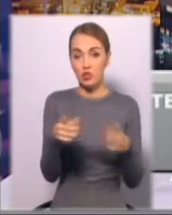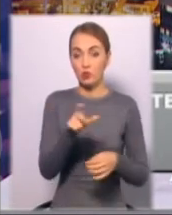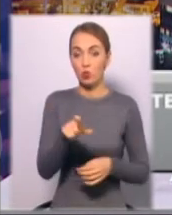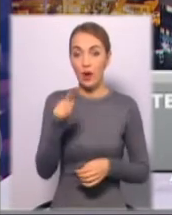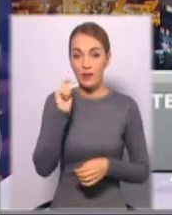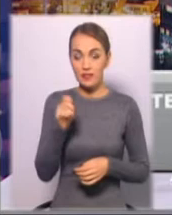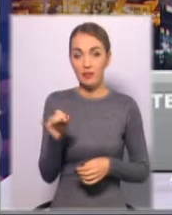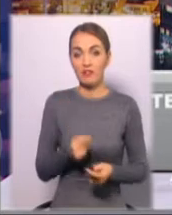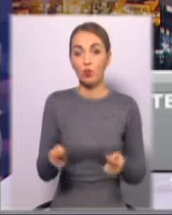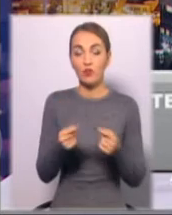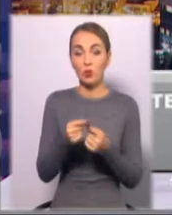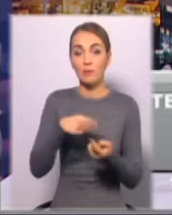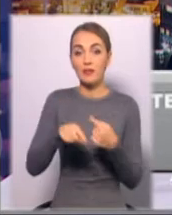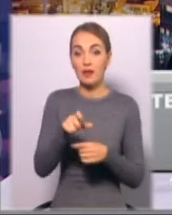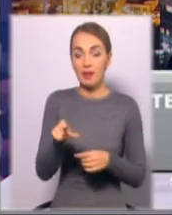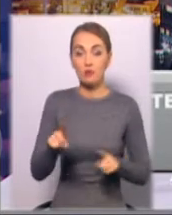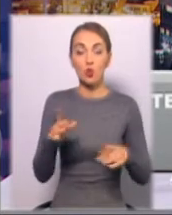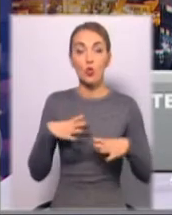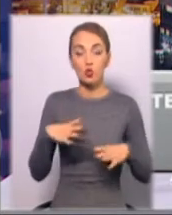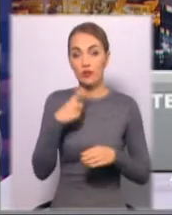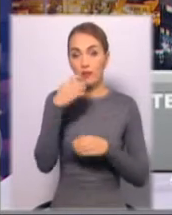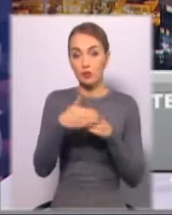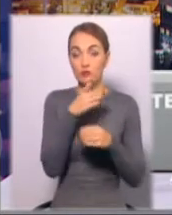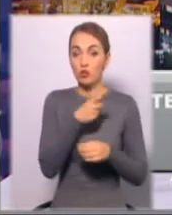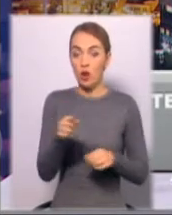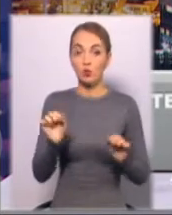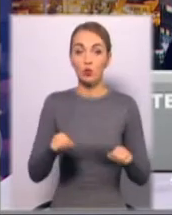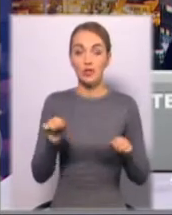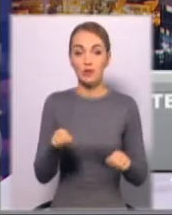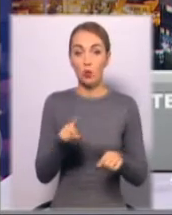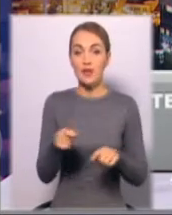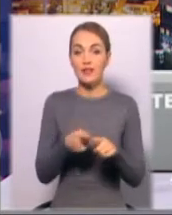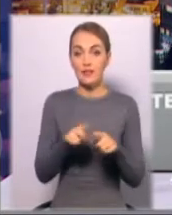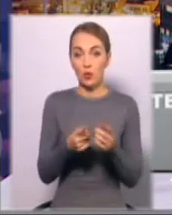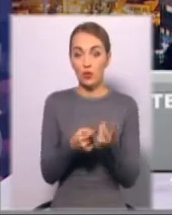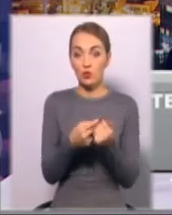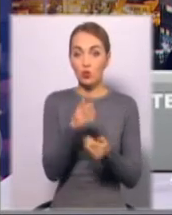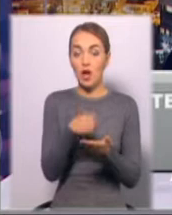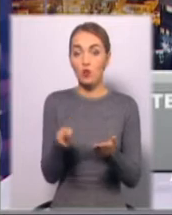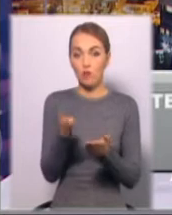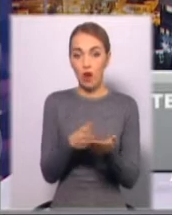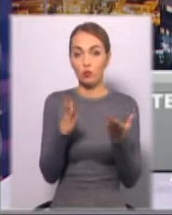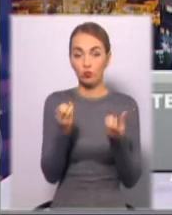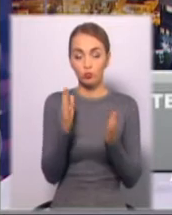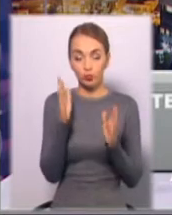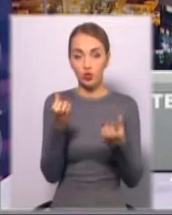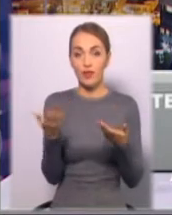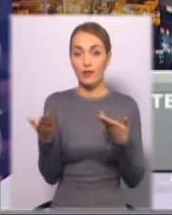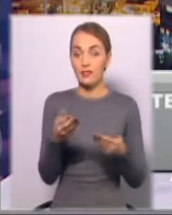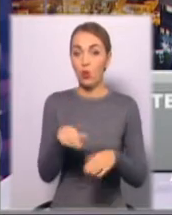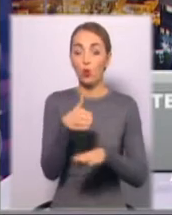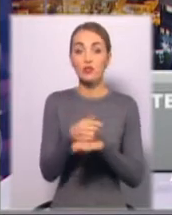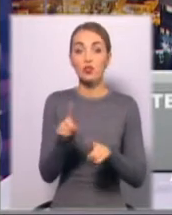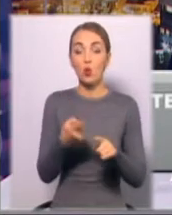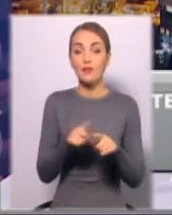і, відповідно, підприємцям. Чого нам очікувати найближчим часом? Можливо, за цією низкою скасувань будуть ще якісь. Найголовніше, що